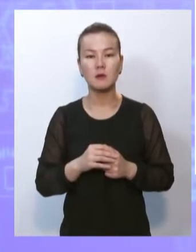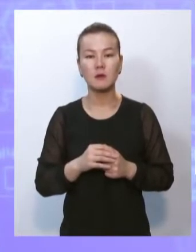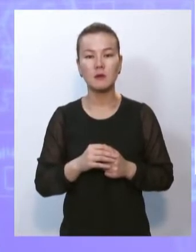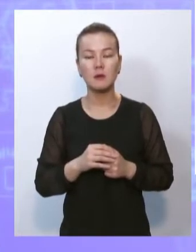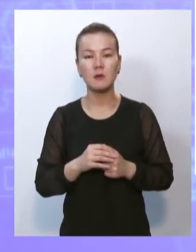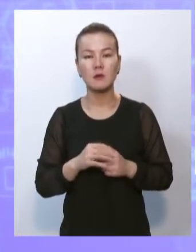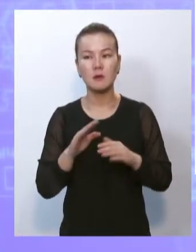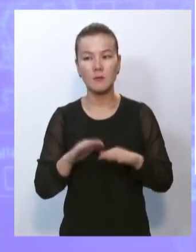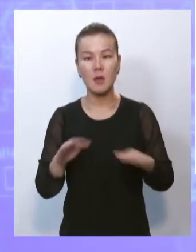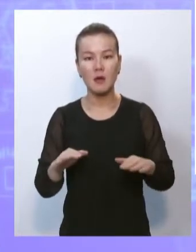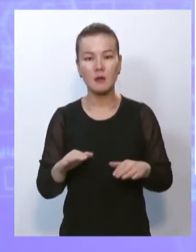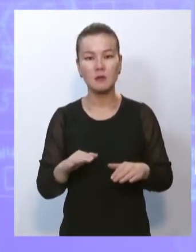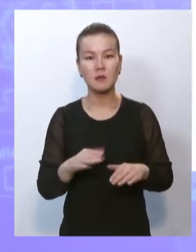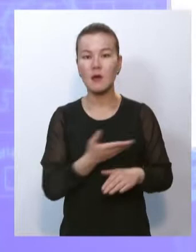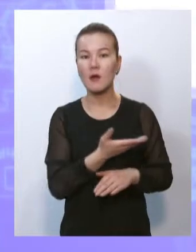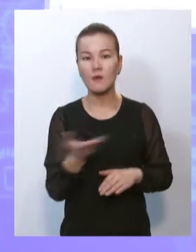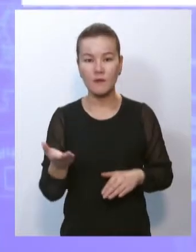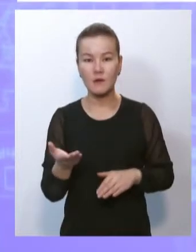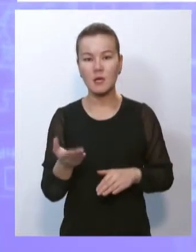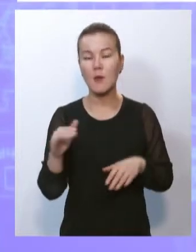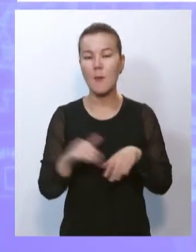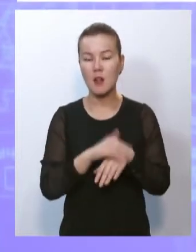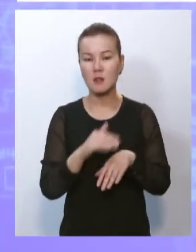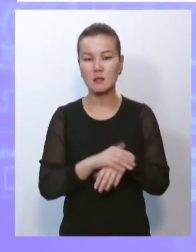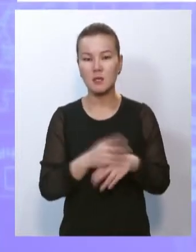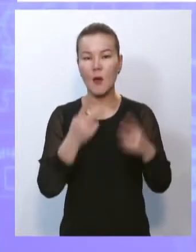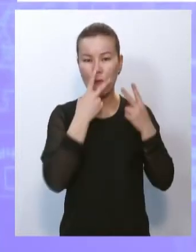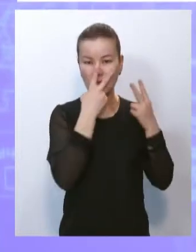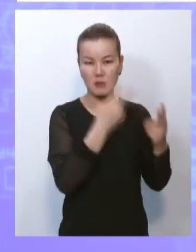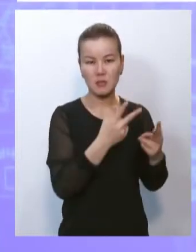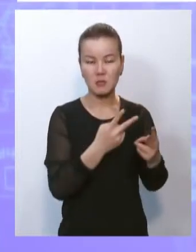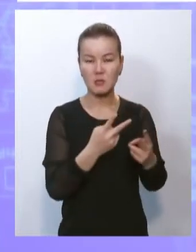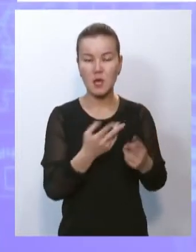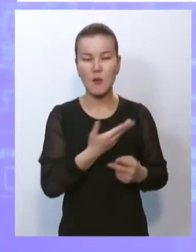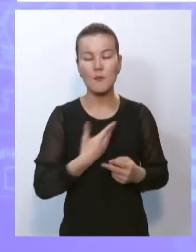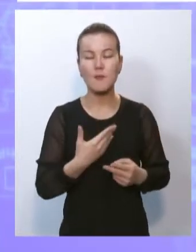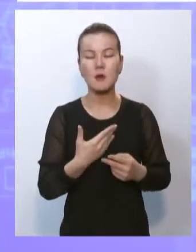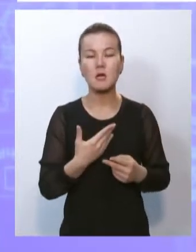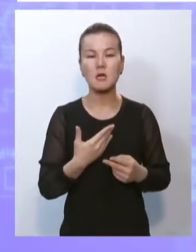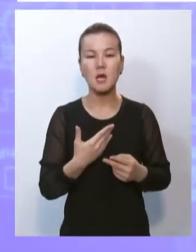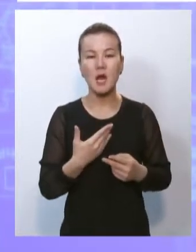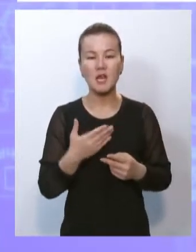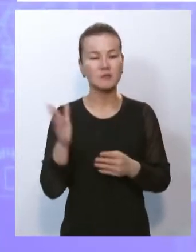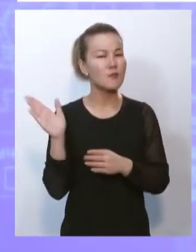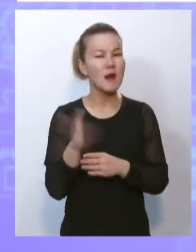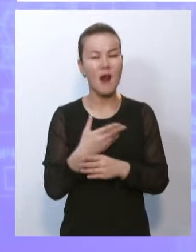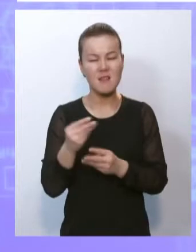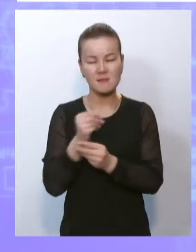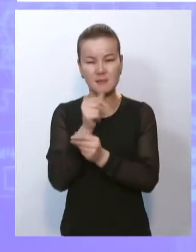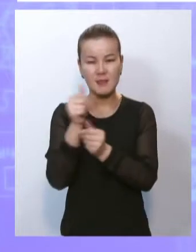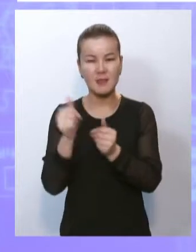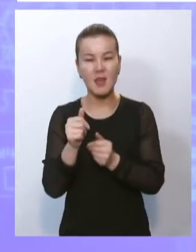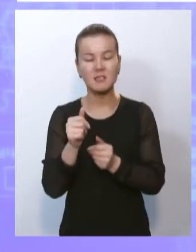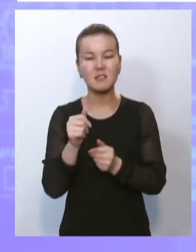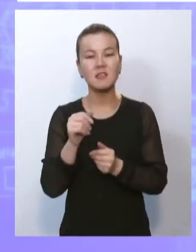ребята вы молодцы посмотрите мы сняли заклятие с василисы